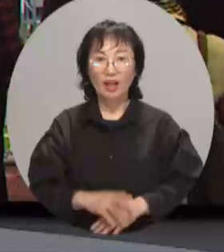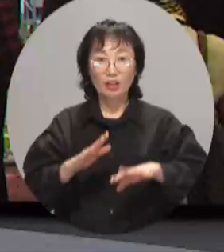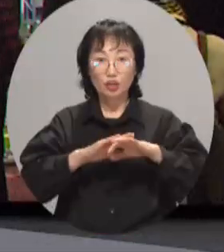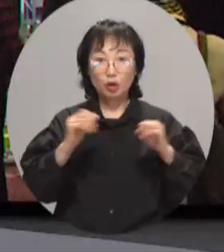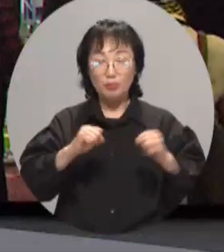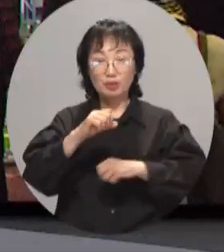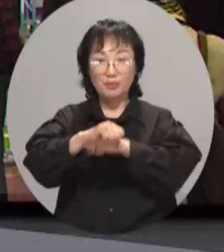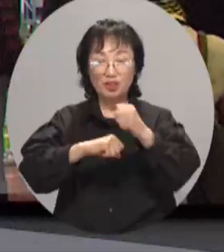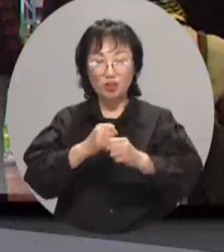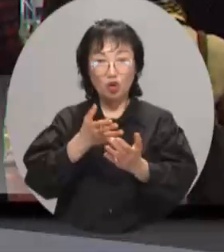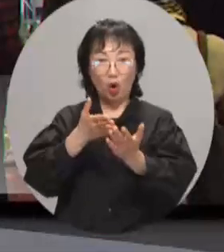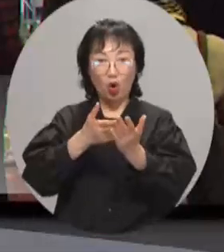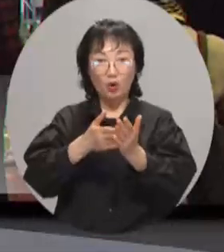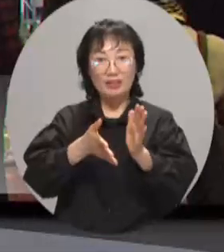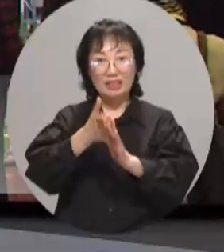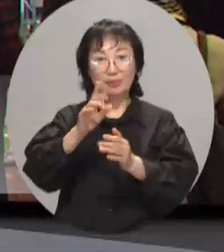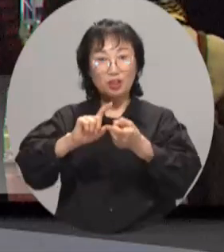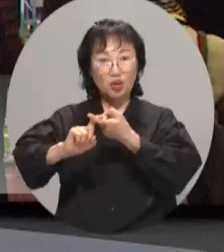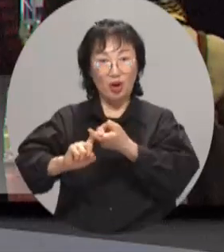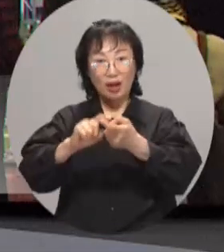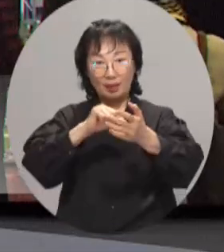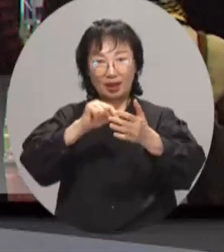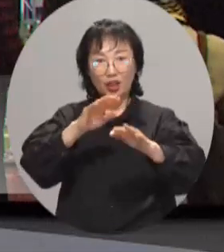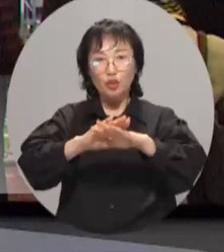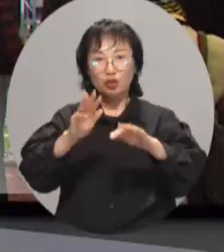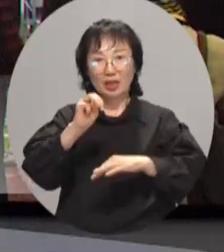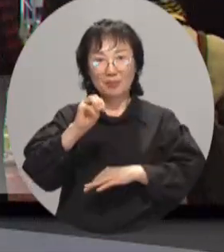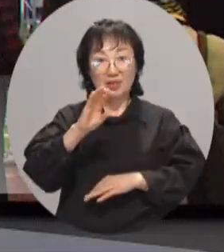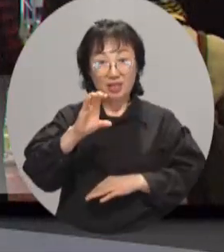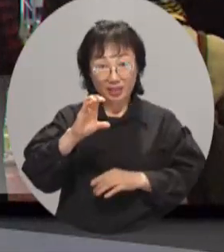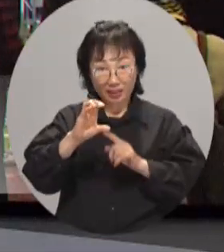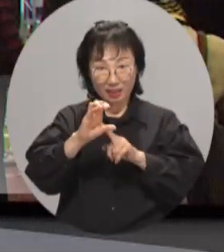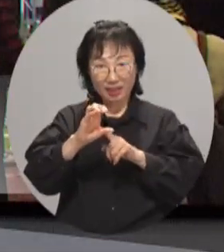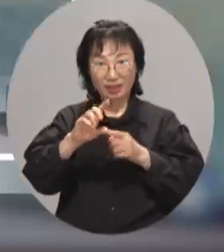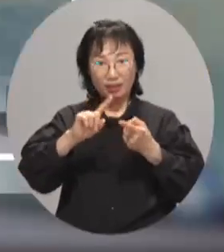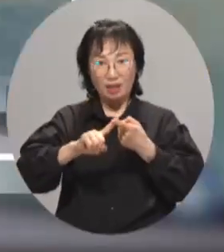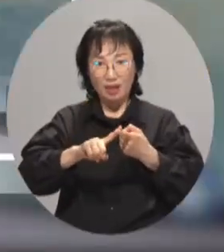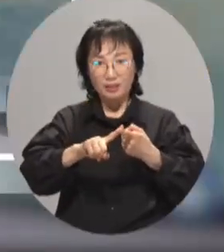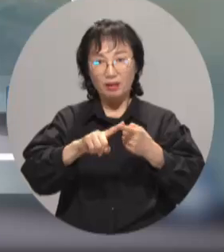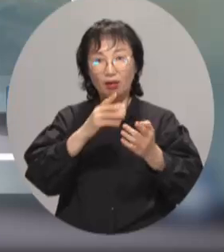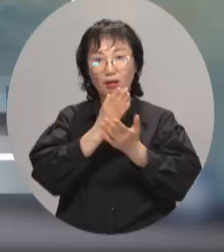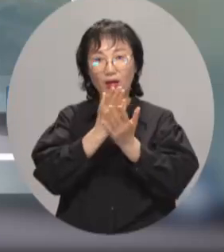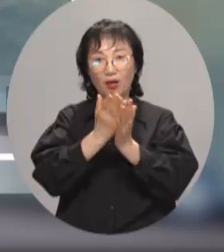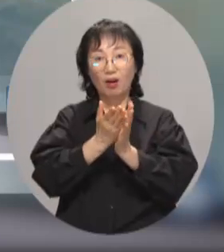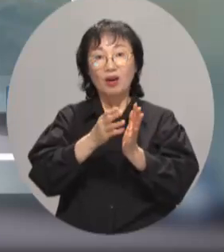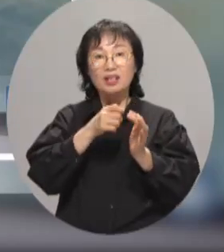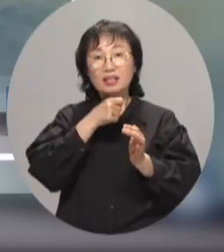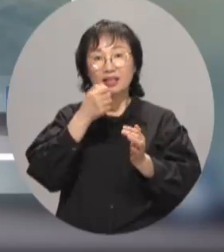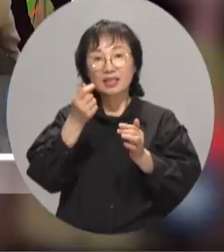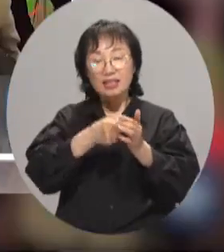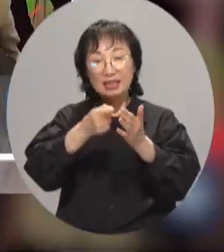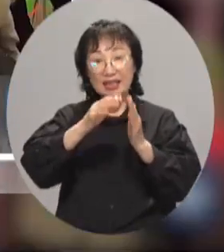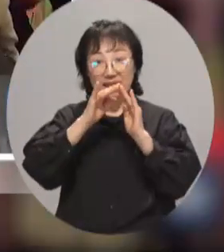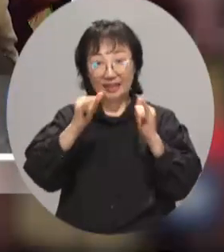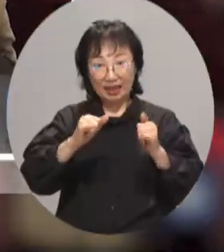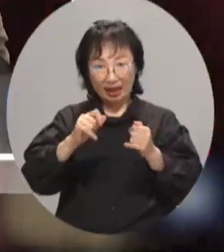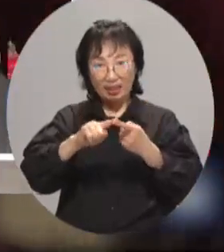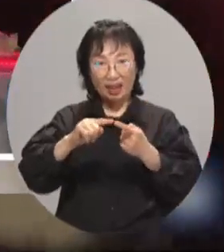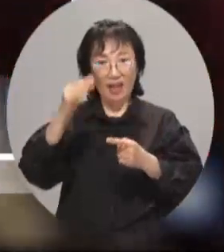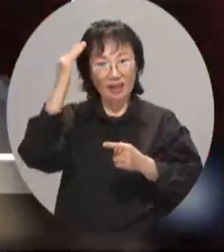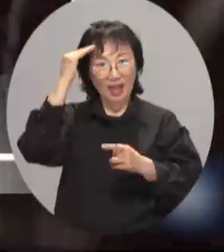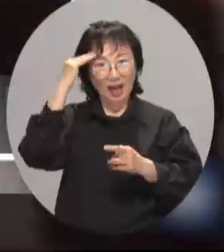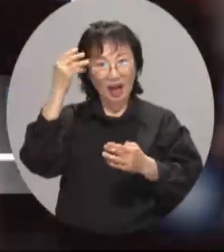전북 민주언론시민연합은 지난달 전주 MBC 정자형, 조성우, 진성민, 김종민 기자의